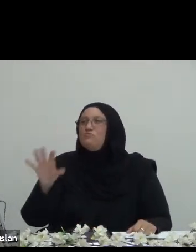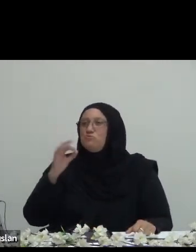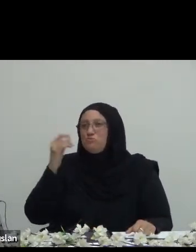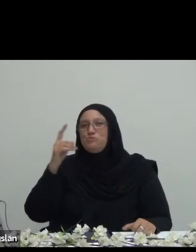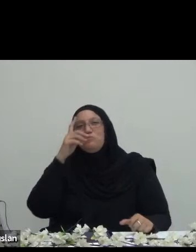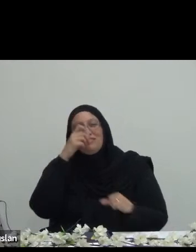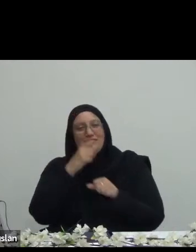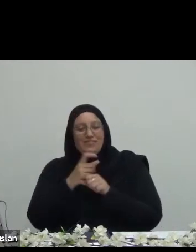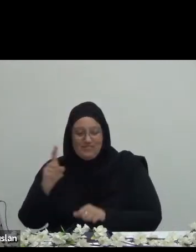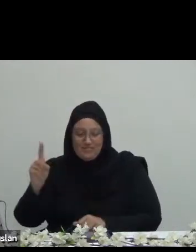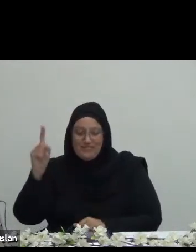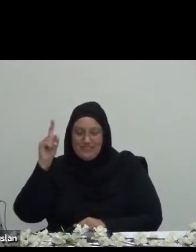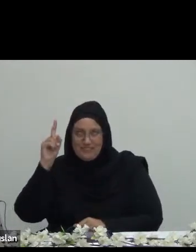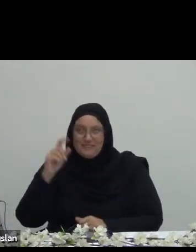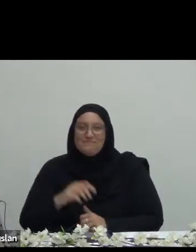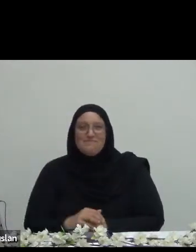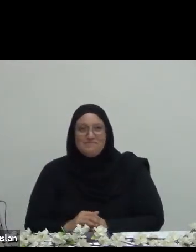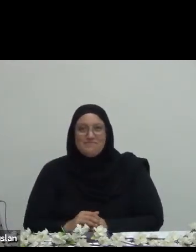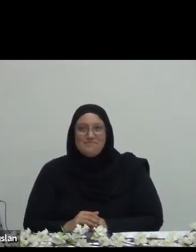صدق